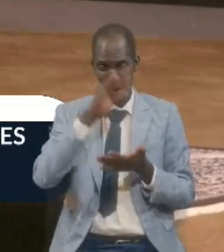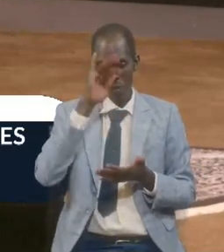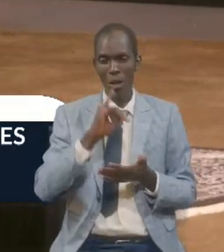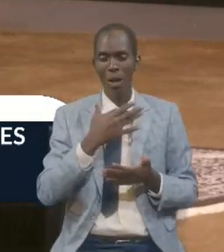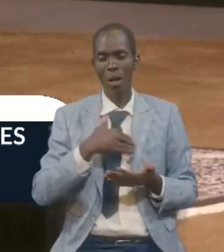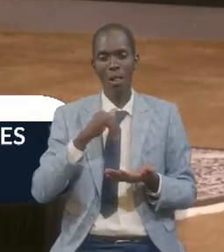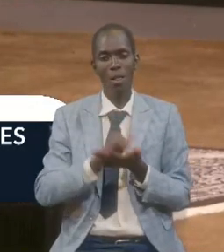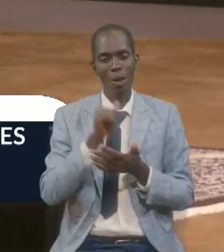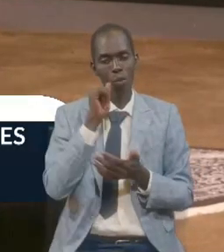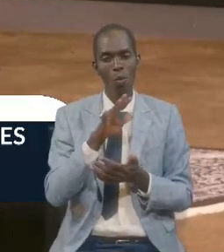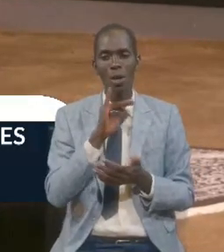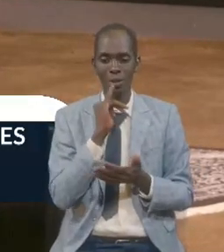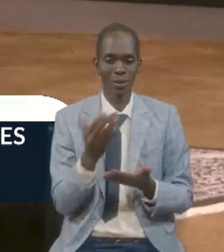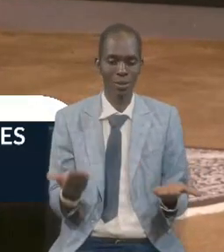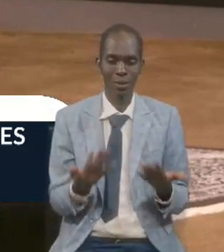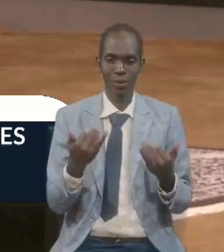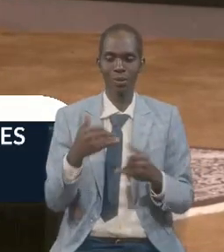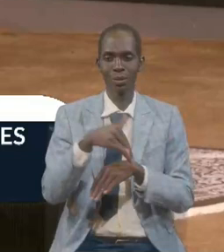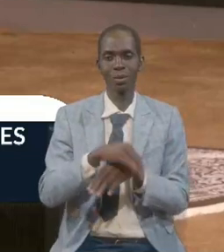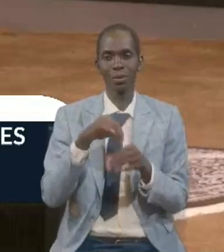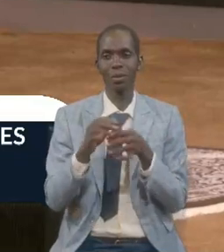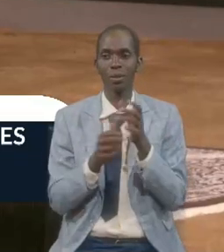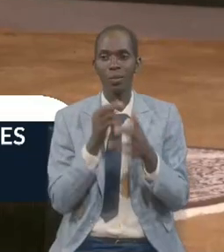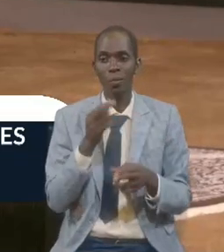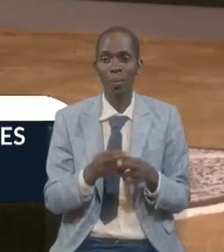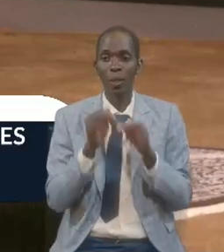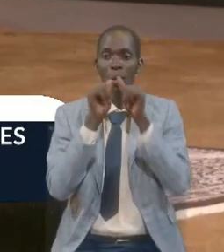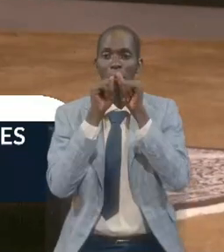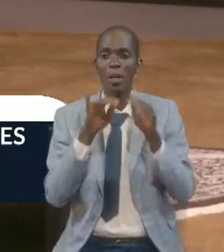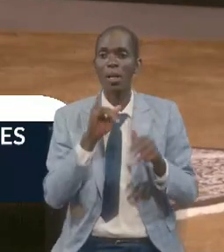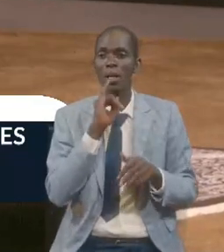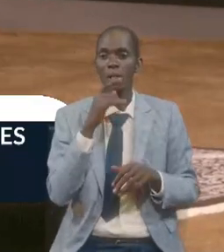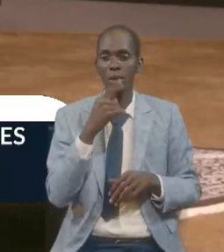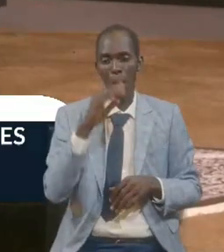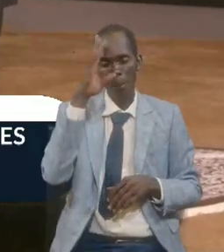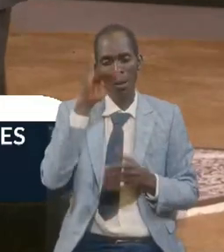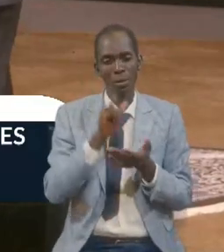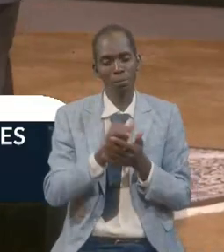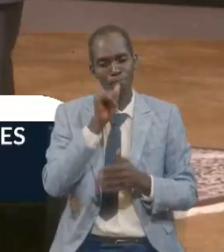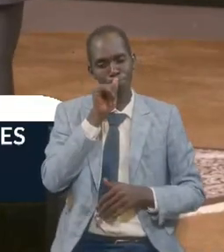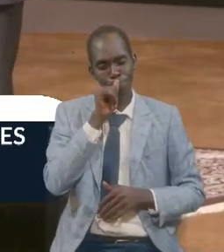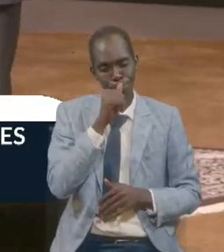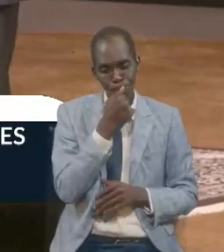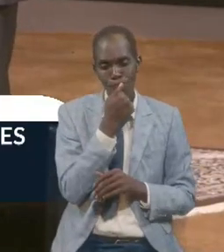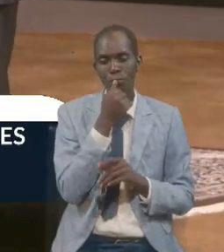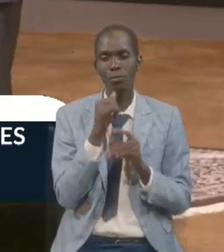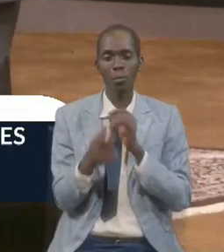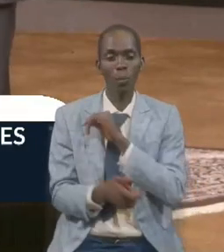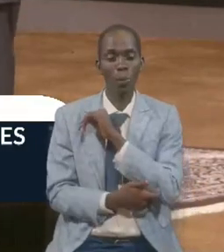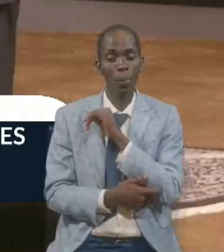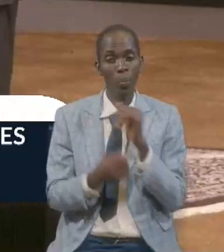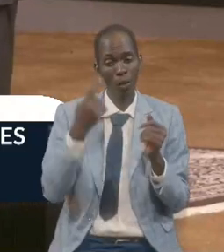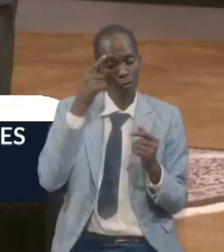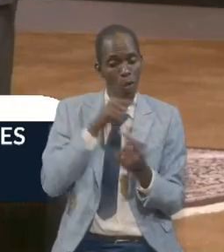là ce soir. Heureux l'homme qui supporte patiemment la tentation, car après avoir été